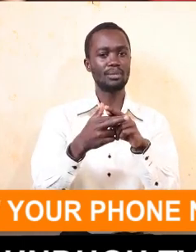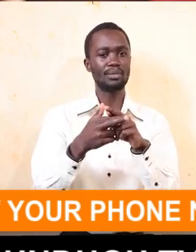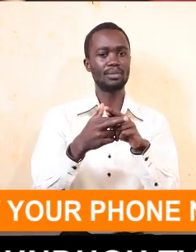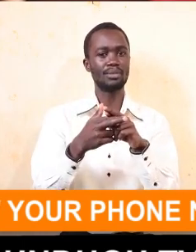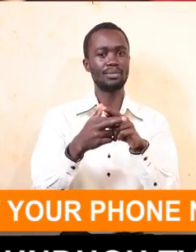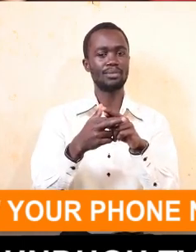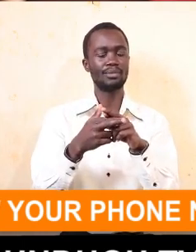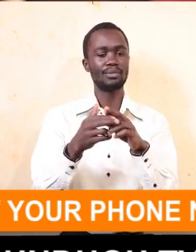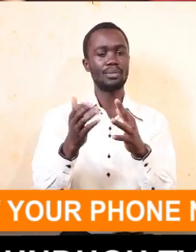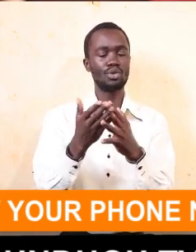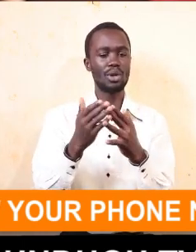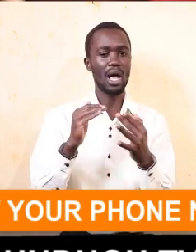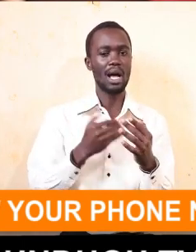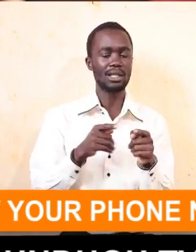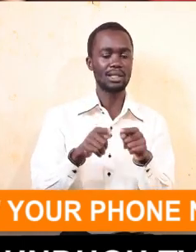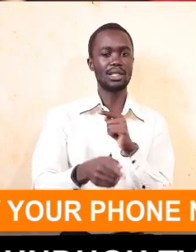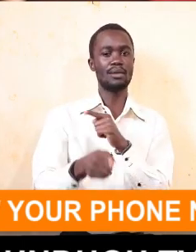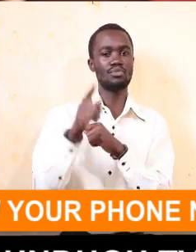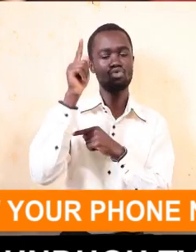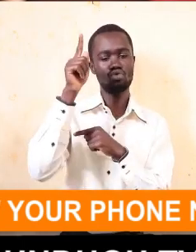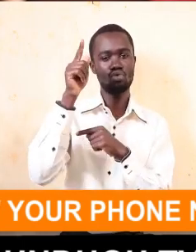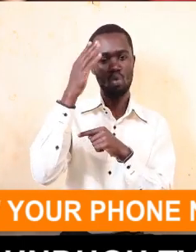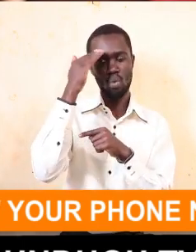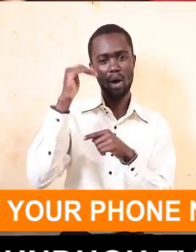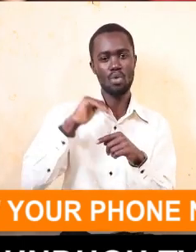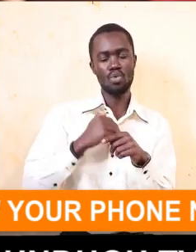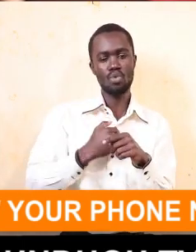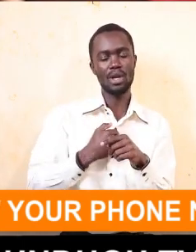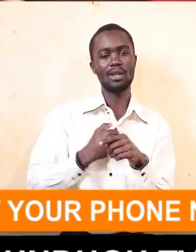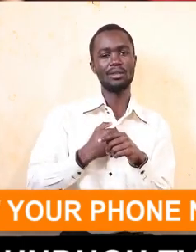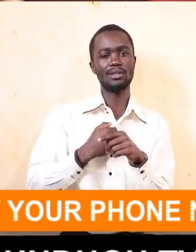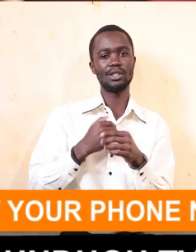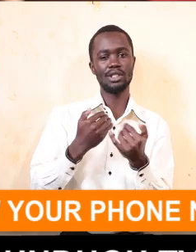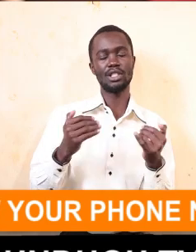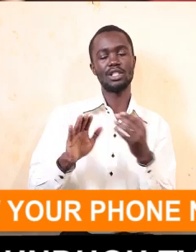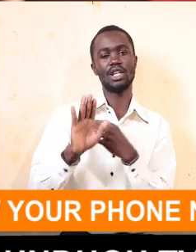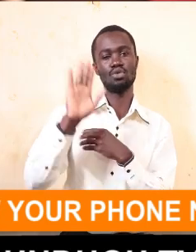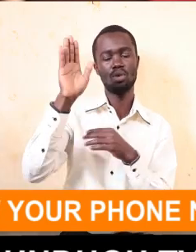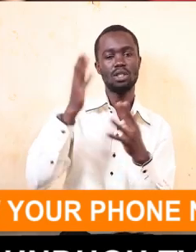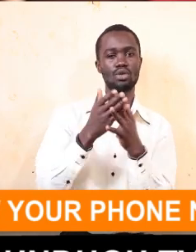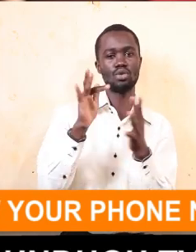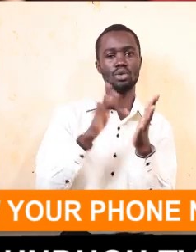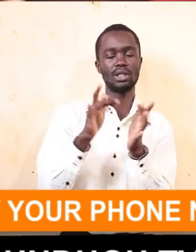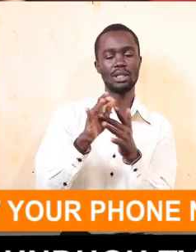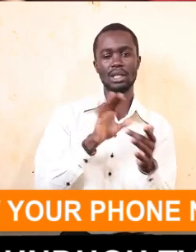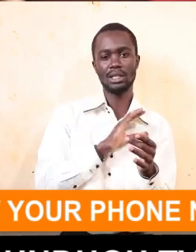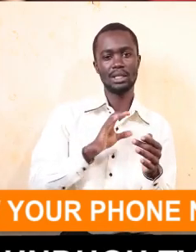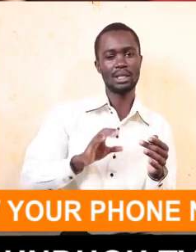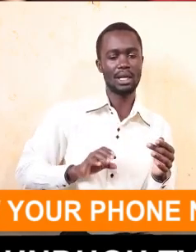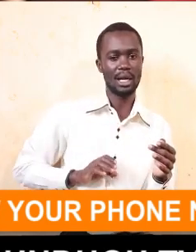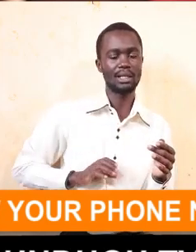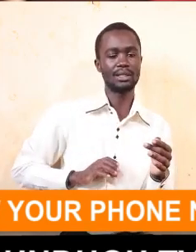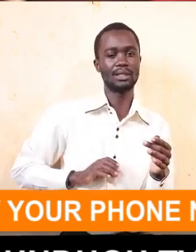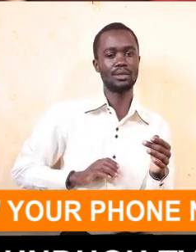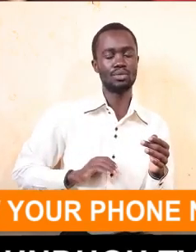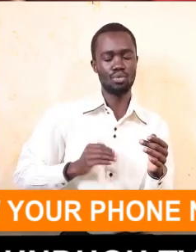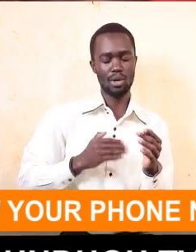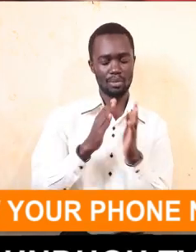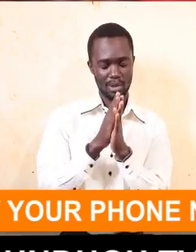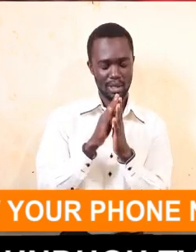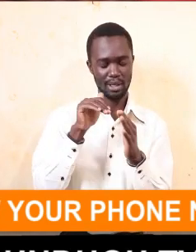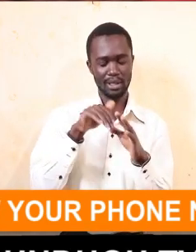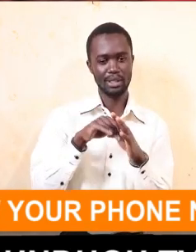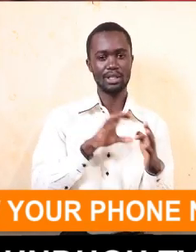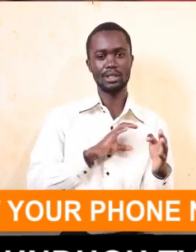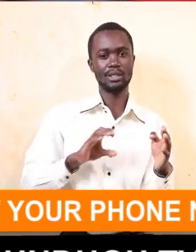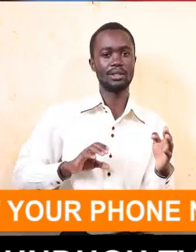na wewe, kwa sababu sisi ni warithi wa ufalme wako kupitia kwa Yesu Kristo. Tuomba hayo kwa Yesu Kristo mwokozi